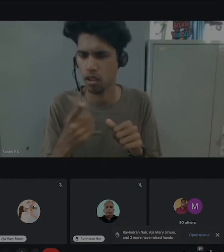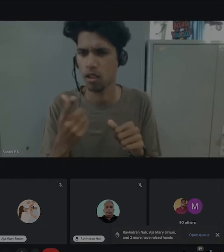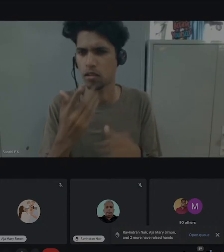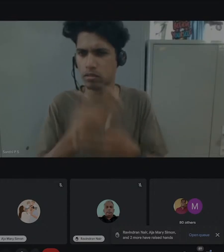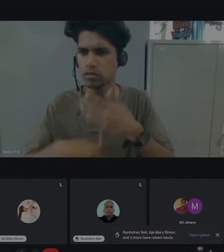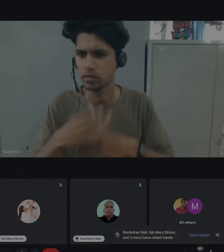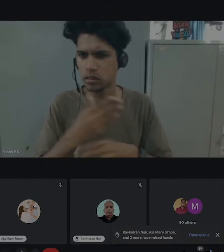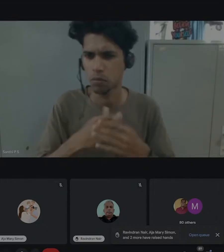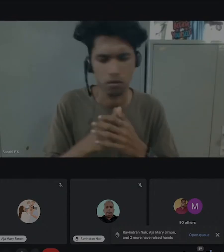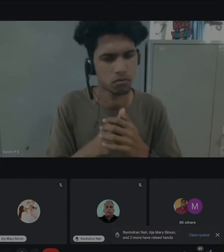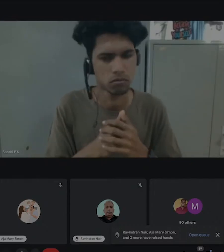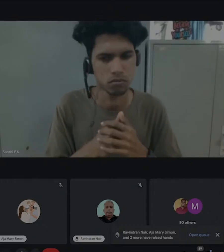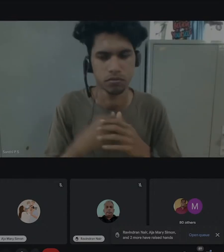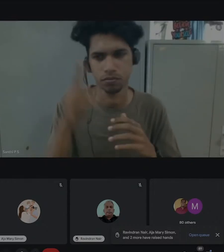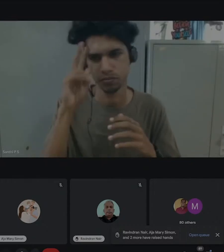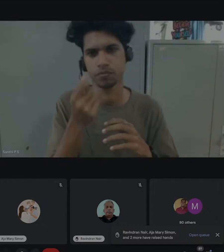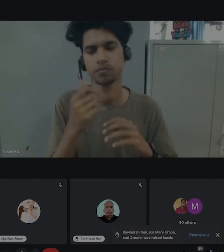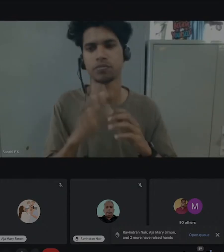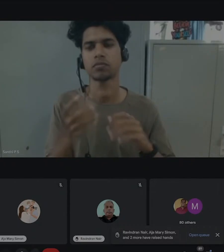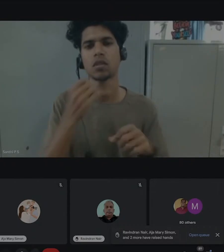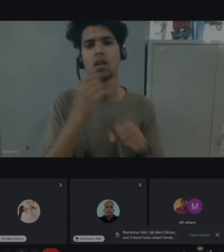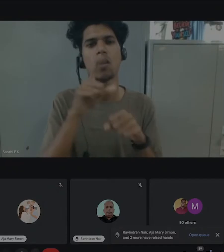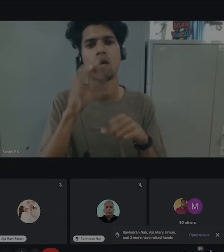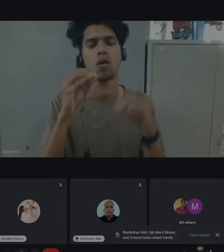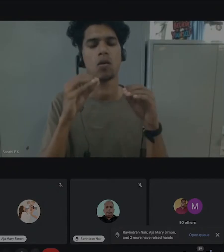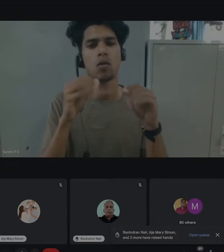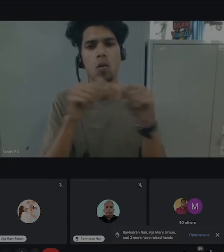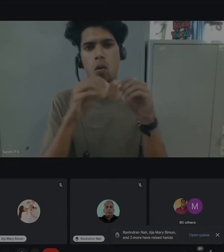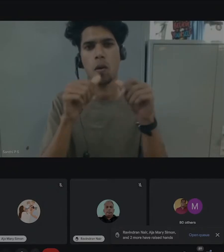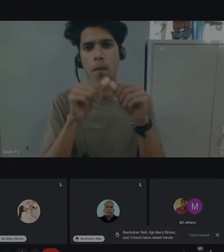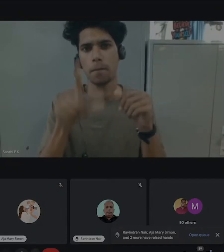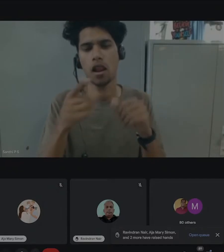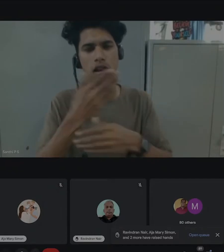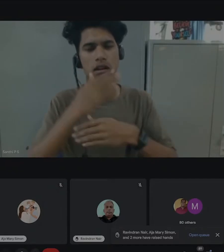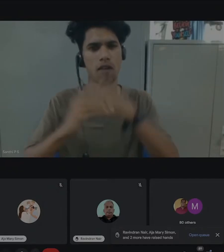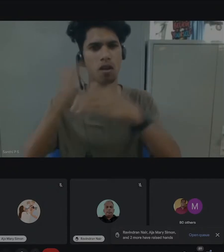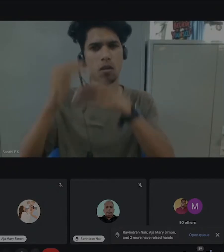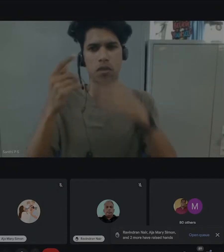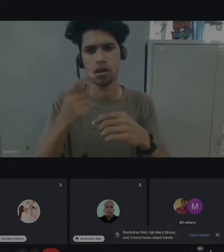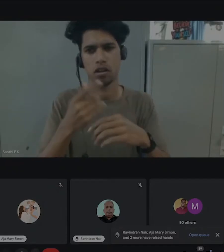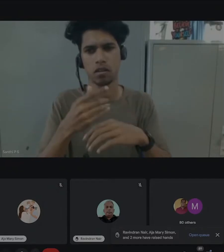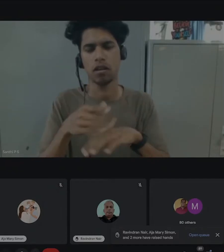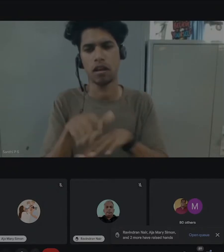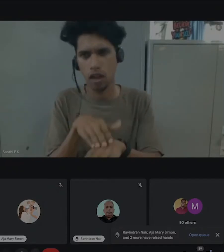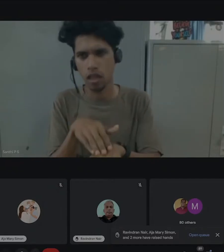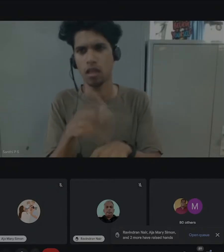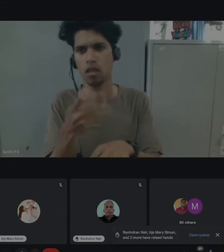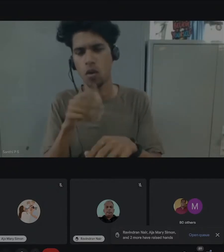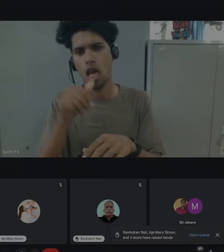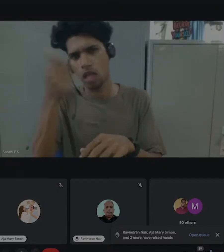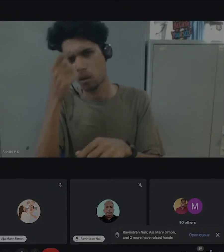വിശദമായിട്ട് പരിശോധിക്കേണ്ടതുണ്ട്. ഗ്ലോബൽ ഡെവലപ്മെന്റൽ ഡിലേ മാത്രമാണോ അതോ മറ്റെന്തെങ്കിലും പ്രോബ്ലം ആയിരുന്നോ എന്നുള്ളതെല്ലാം